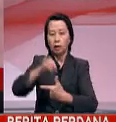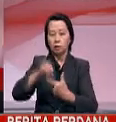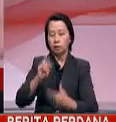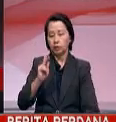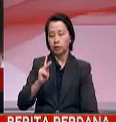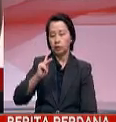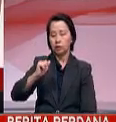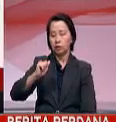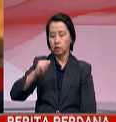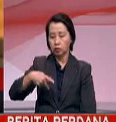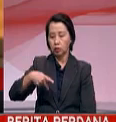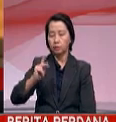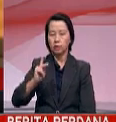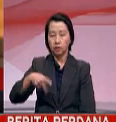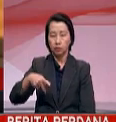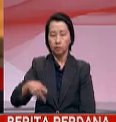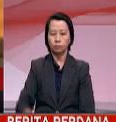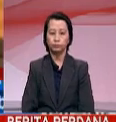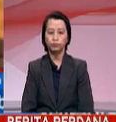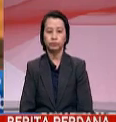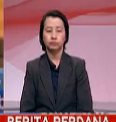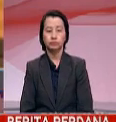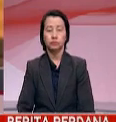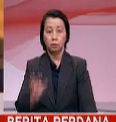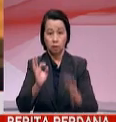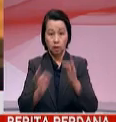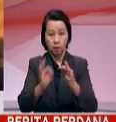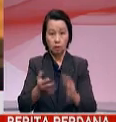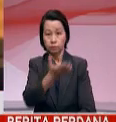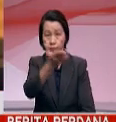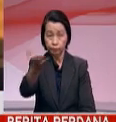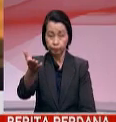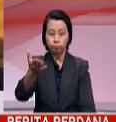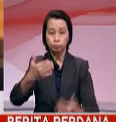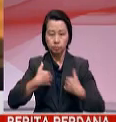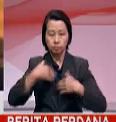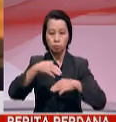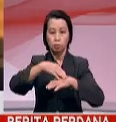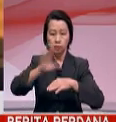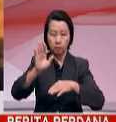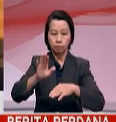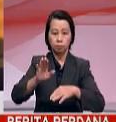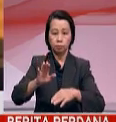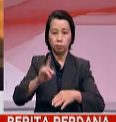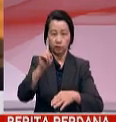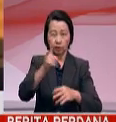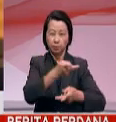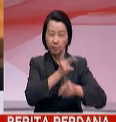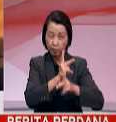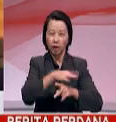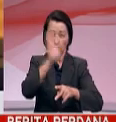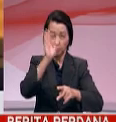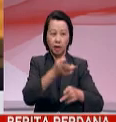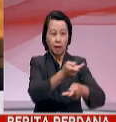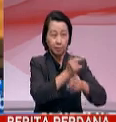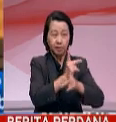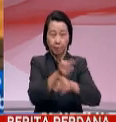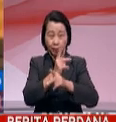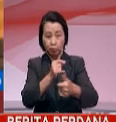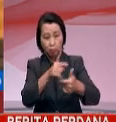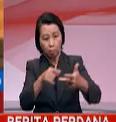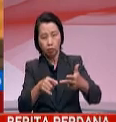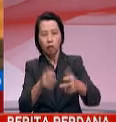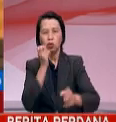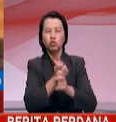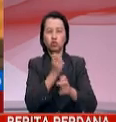AKPK. Kiranya kalau tuan-tuan dan perempuan kiranya ada lebih daripada satu pinjaman, jadi agak sukar untuk